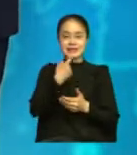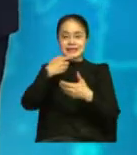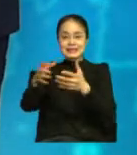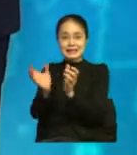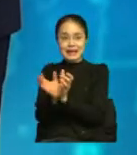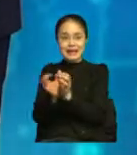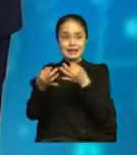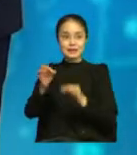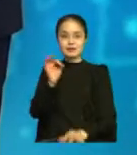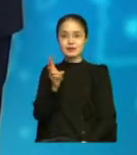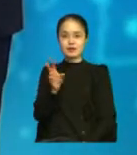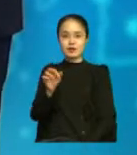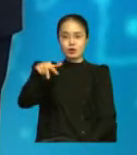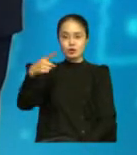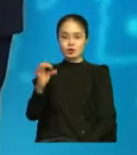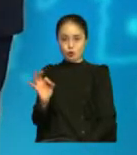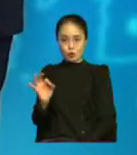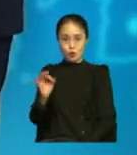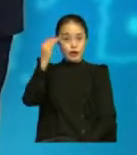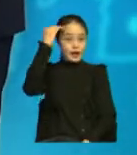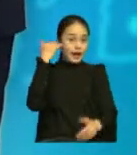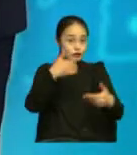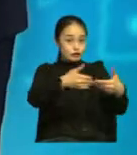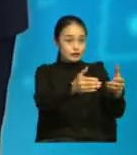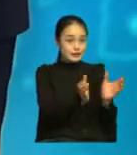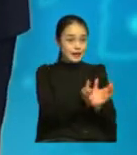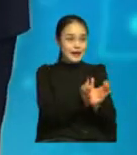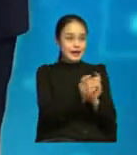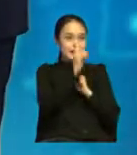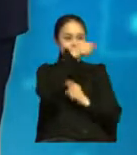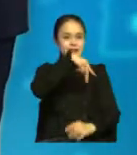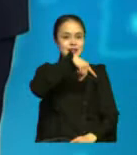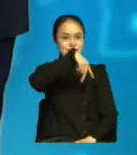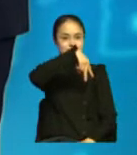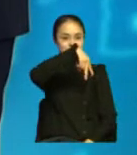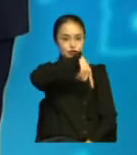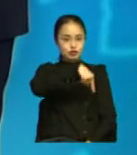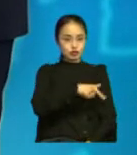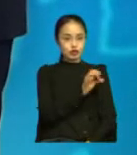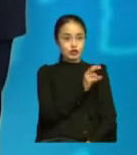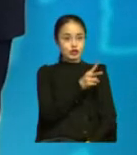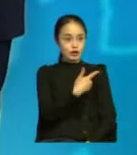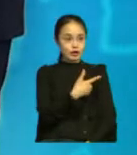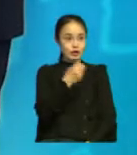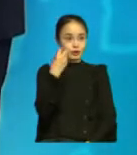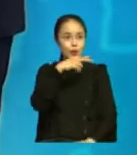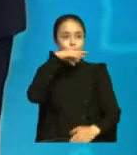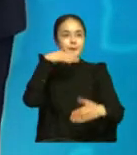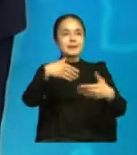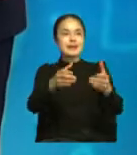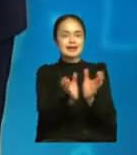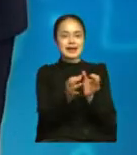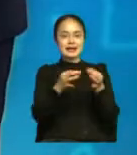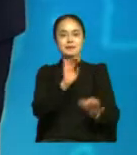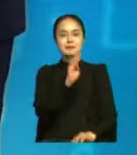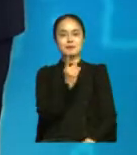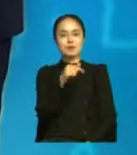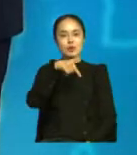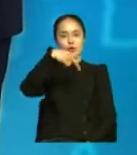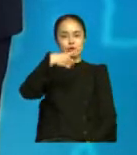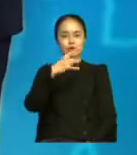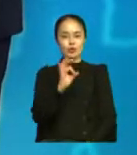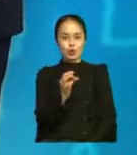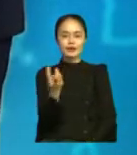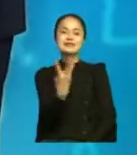받았고 자유한국당에서는 이수견 후보가, 바른미래당에서는 김복동 후보가 공천을 확정지었습니다. 더 이상의